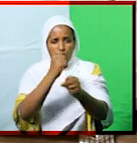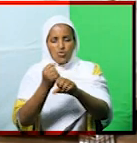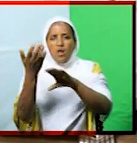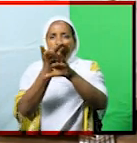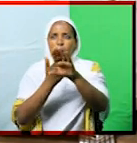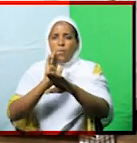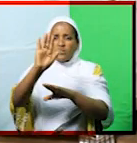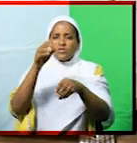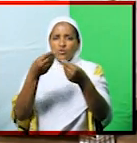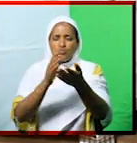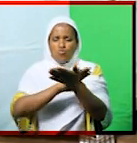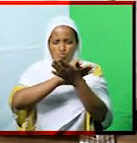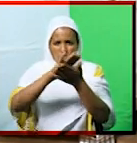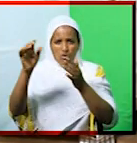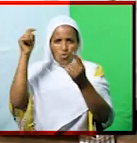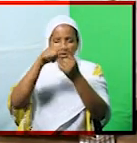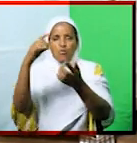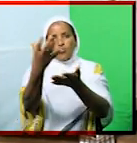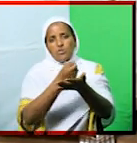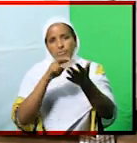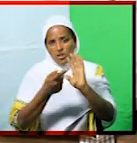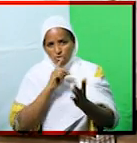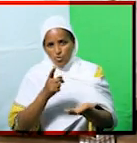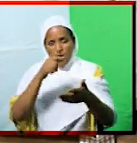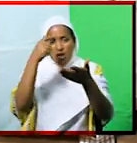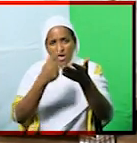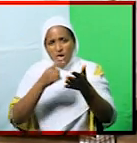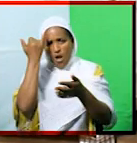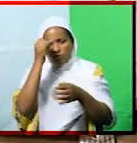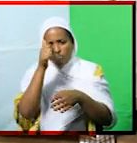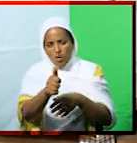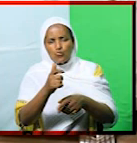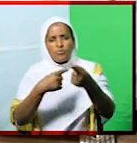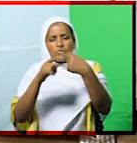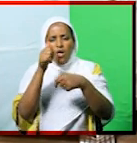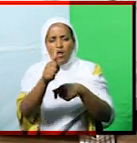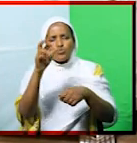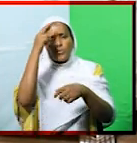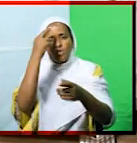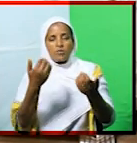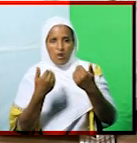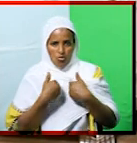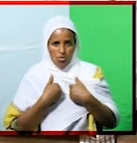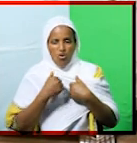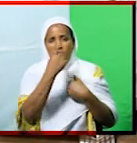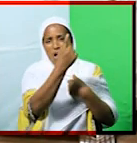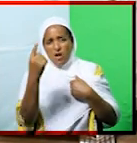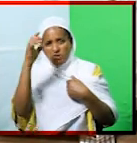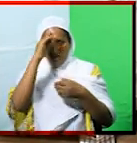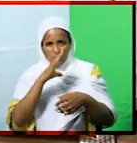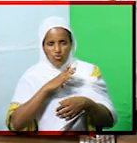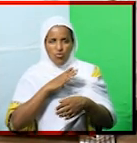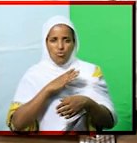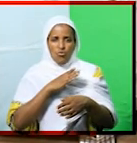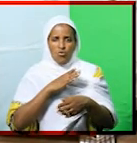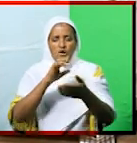ስለኛ ይማልዳል ሊያማልድ በህይወት ይኖራል እንዲህ የሚሉ ያለ ኃጢአት ይታይላቸዋል እንደዚህ